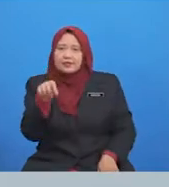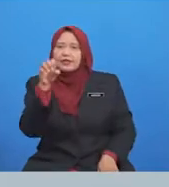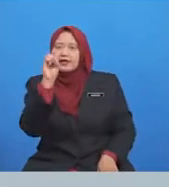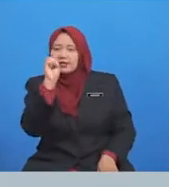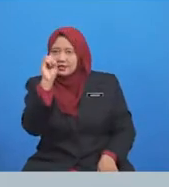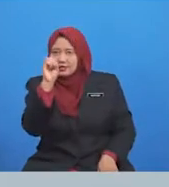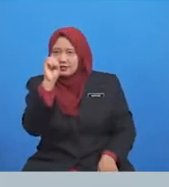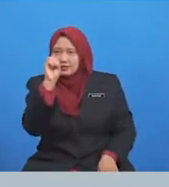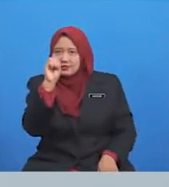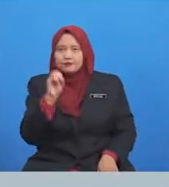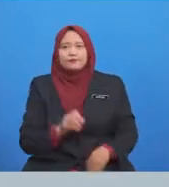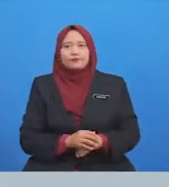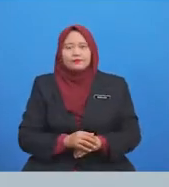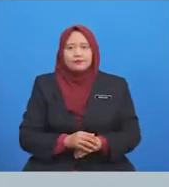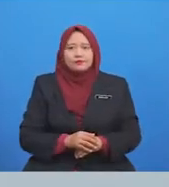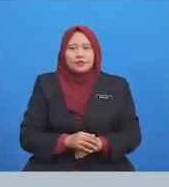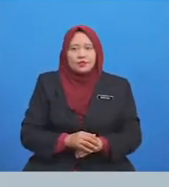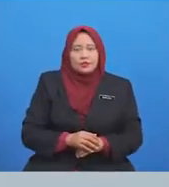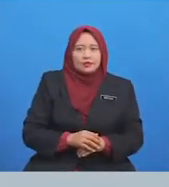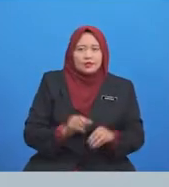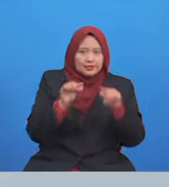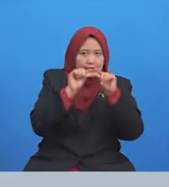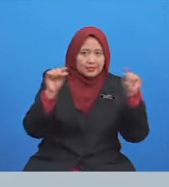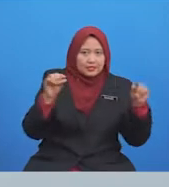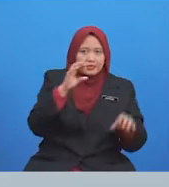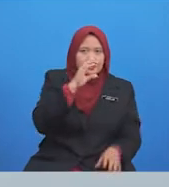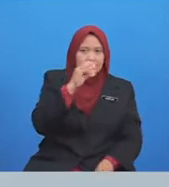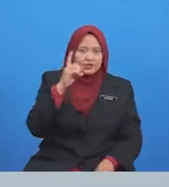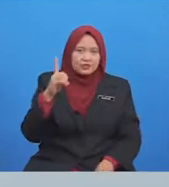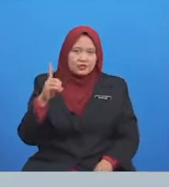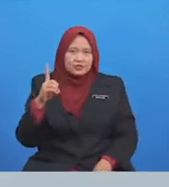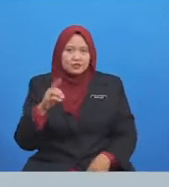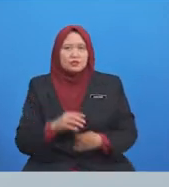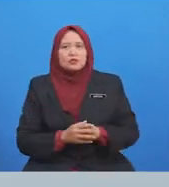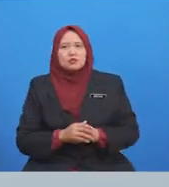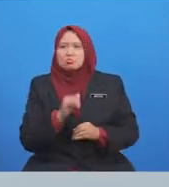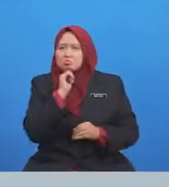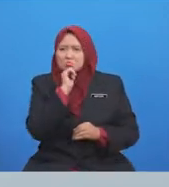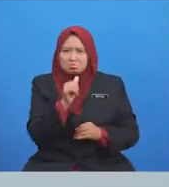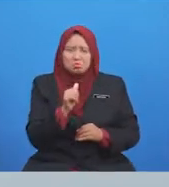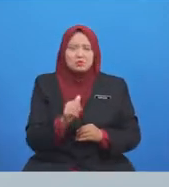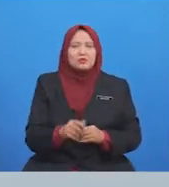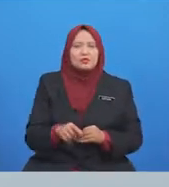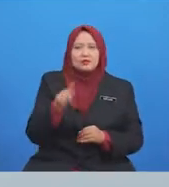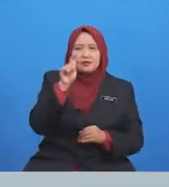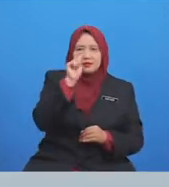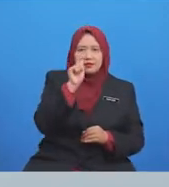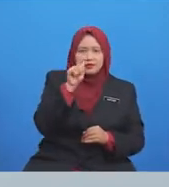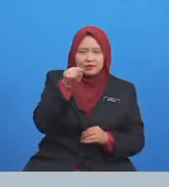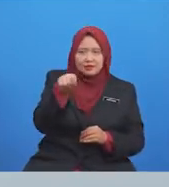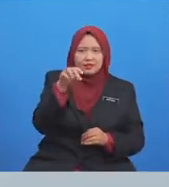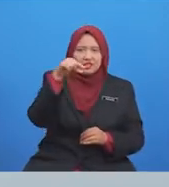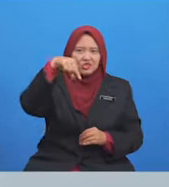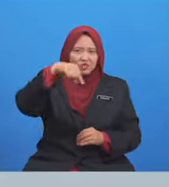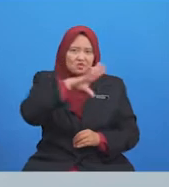Berbeza bagi garis CD, titik Q dan titik R bukan titik ketangenan kerana